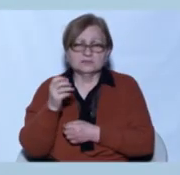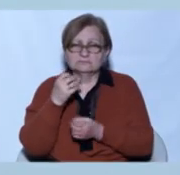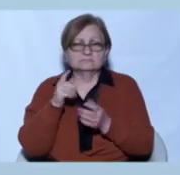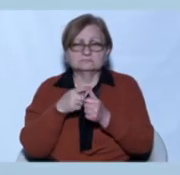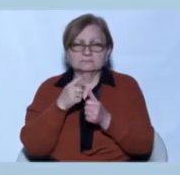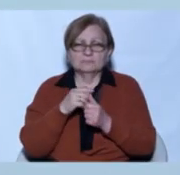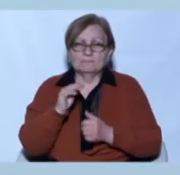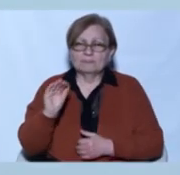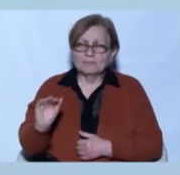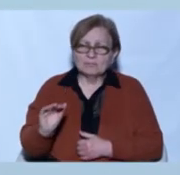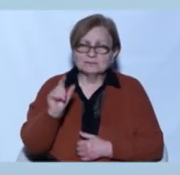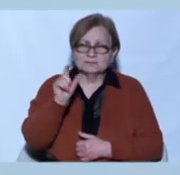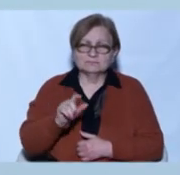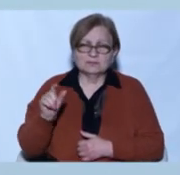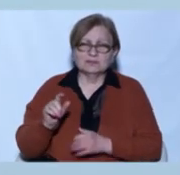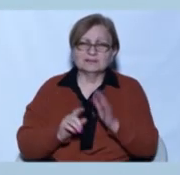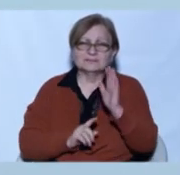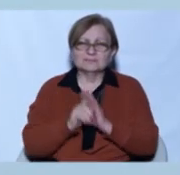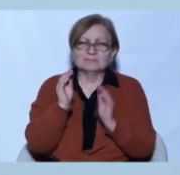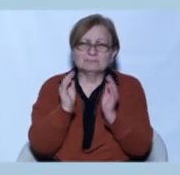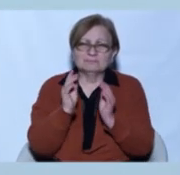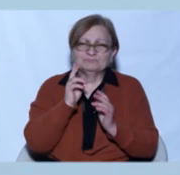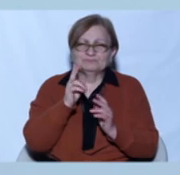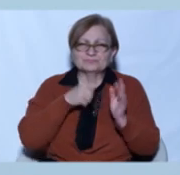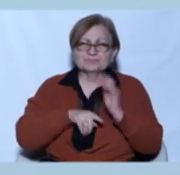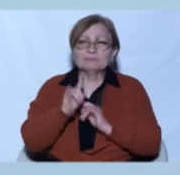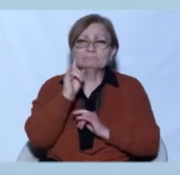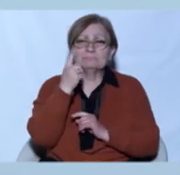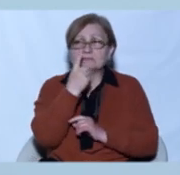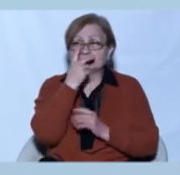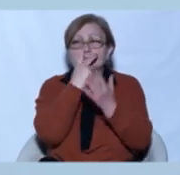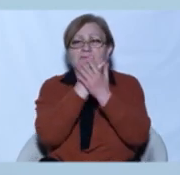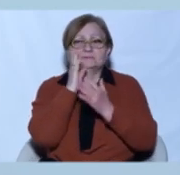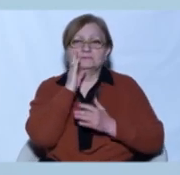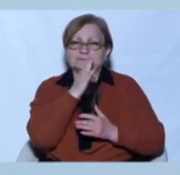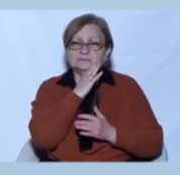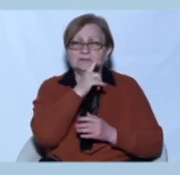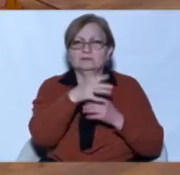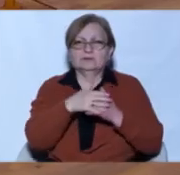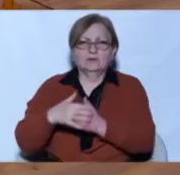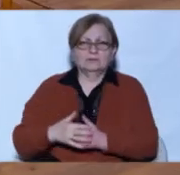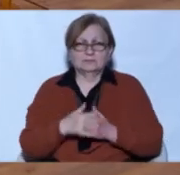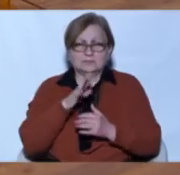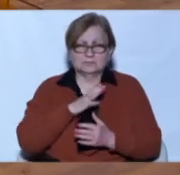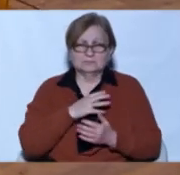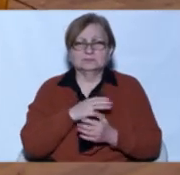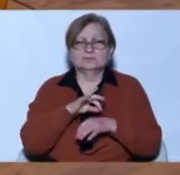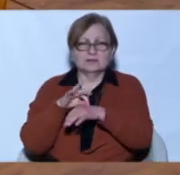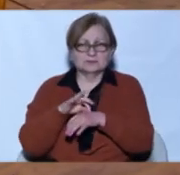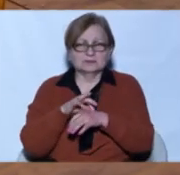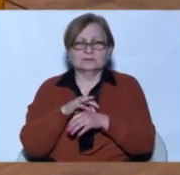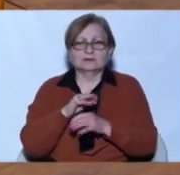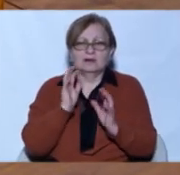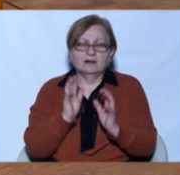პაწი ადამიანი, რომელიც ქვეყანას ევლინება, პირველი, ვისაც ხედავს დედაა, რომელმაც მუცლით ატარა, ელოლიავა, გაუფრთხილდა